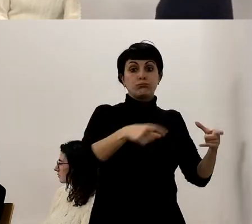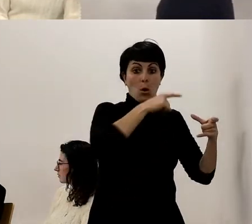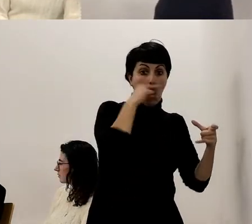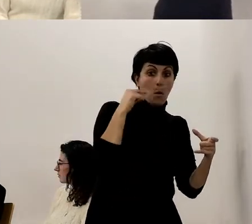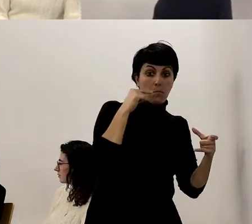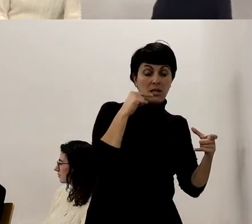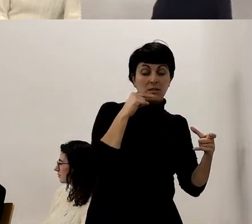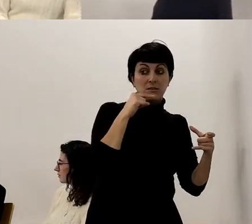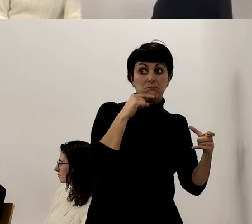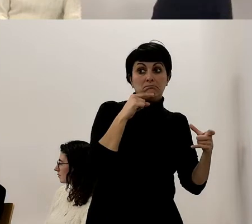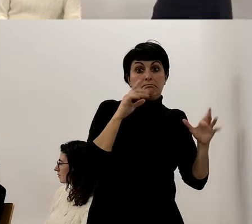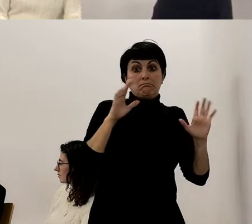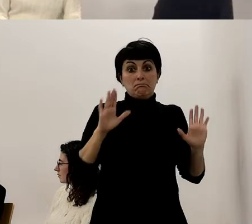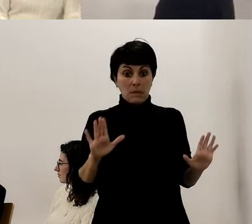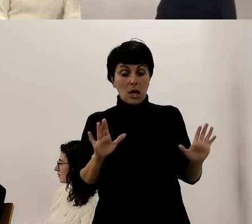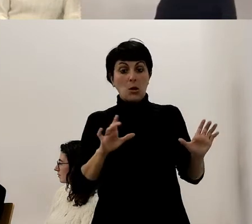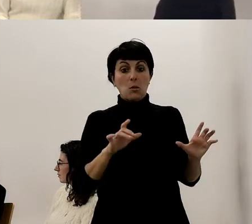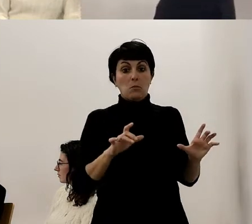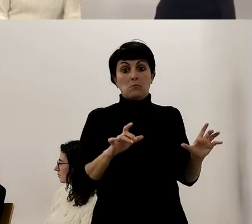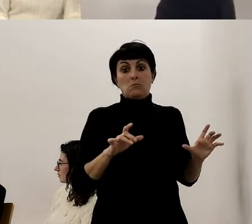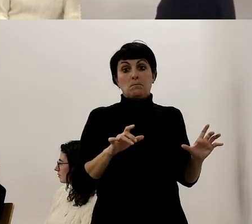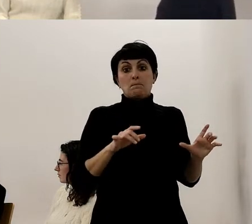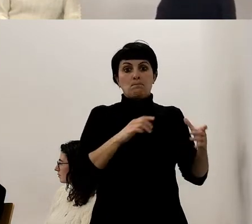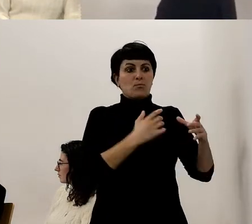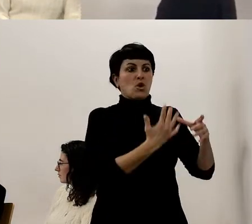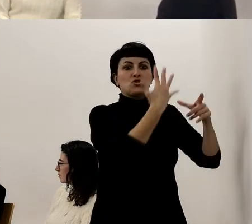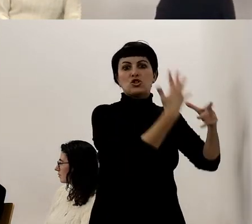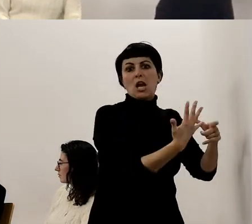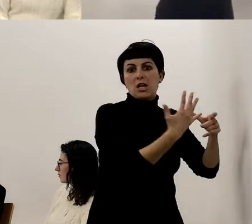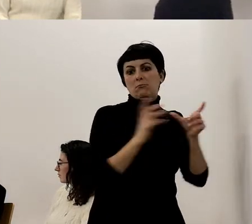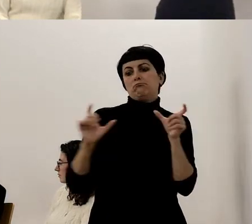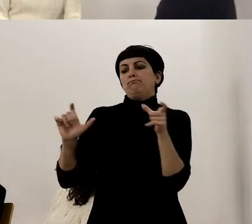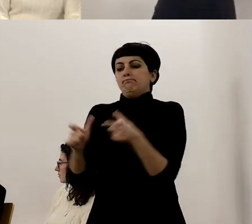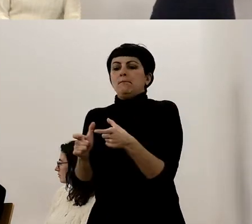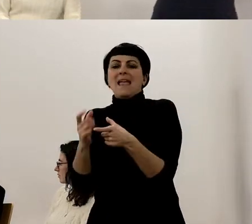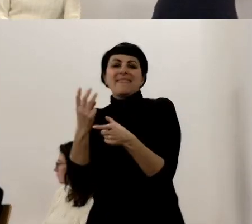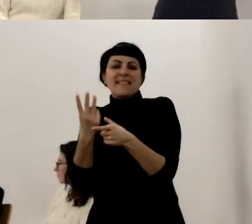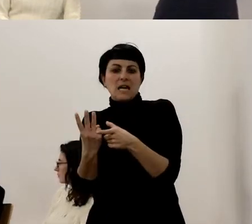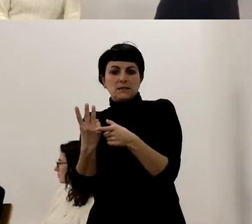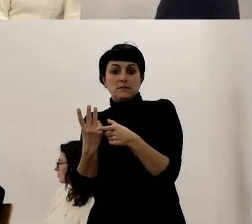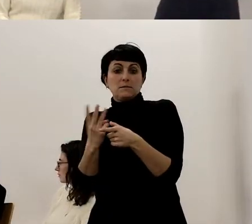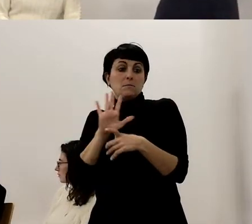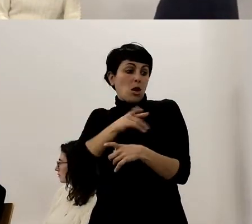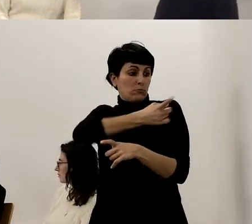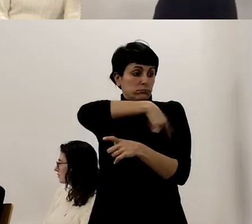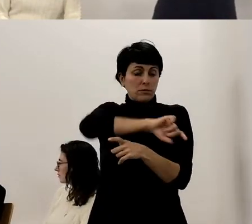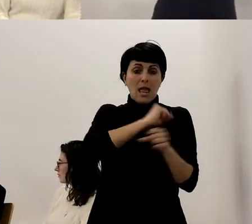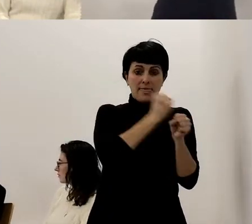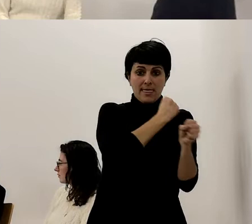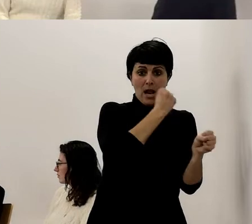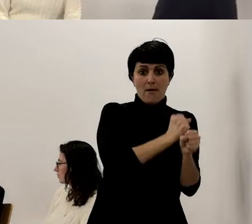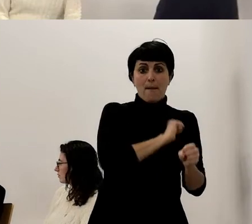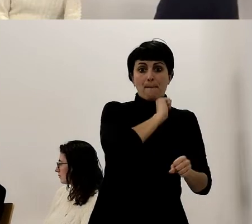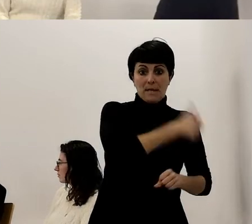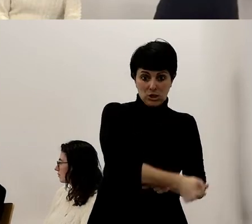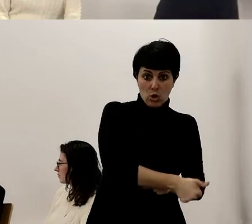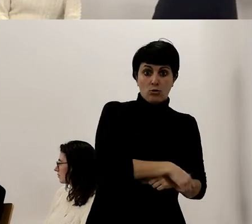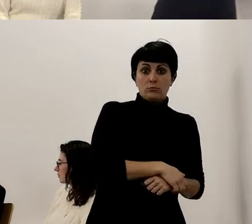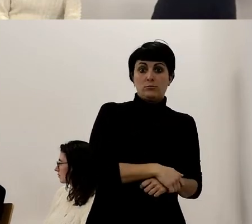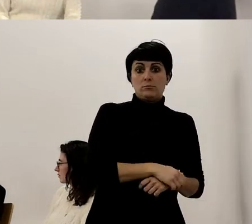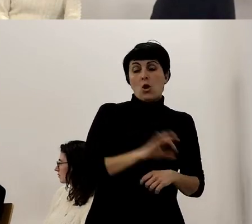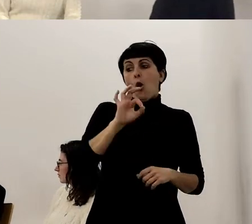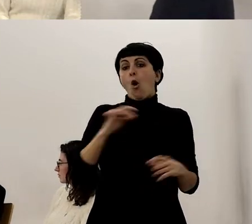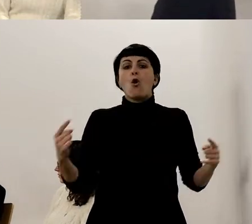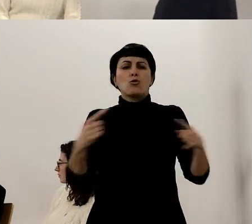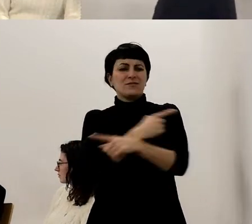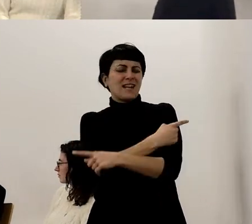i no tenim la facilitat. Potser són 5 homes i 3 dones i treballen pitjor que 5 dones i 3 homes. O és al